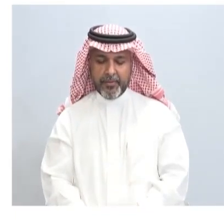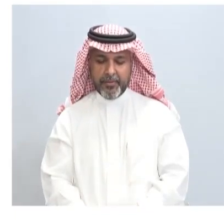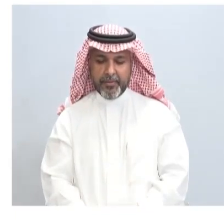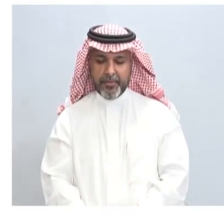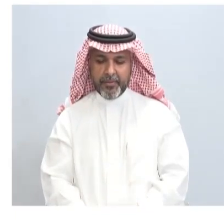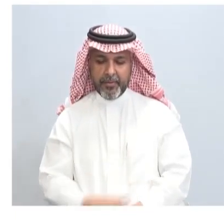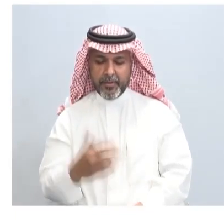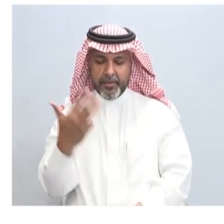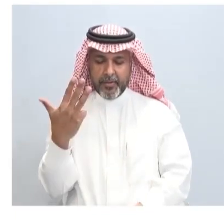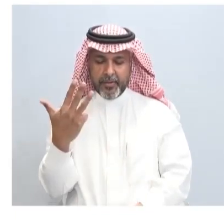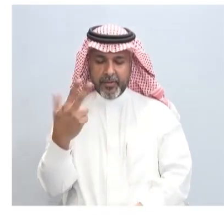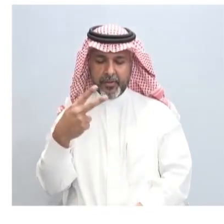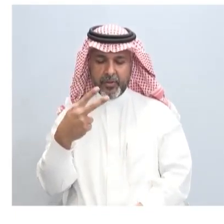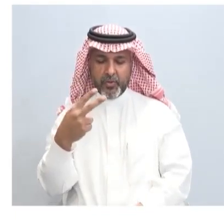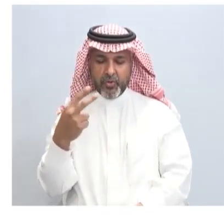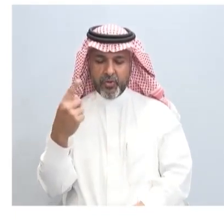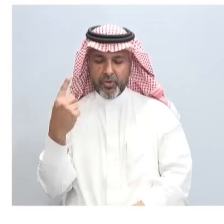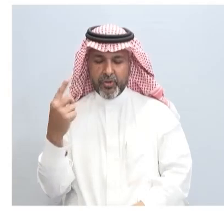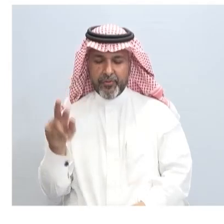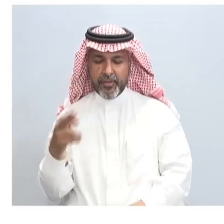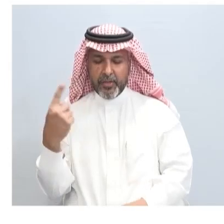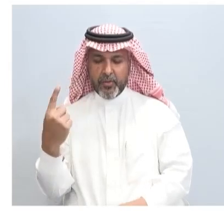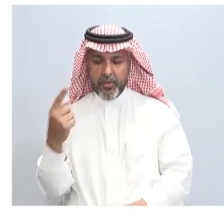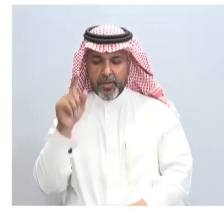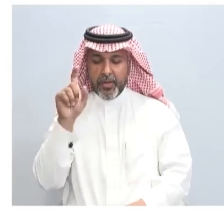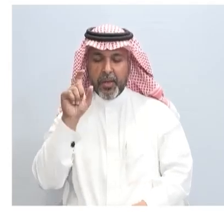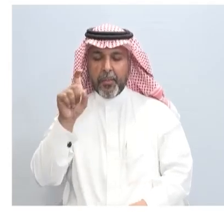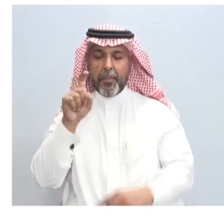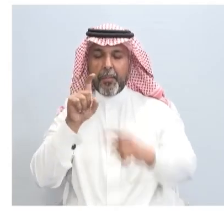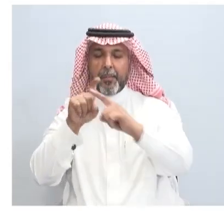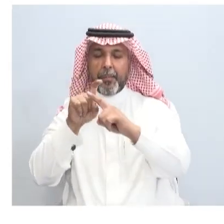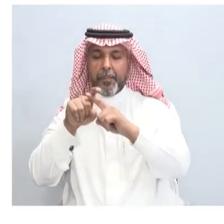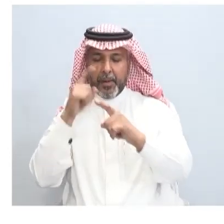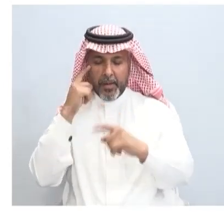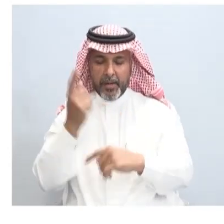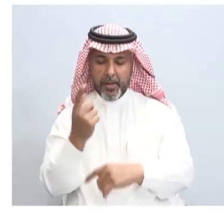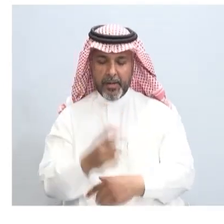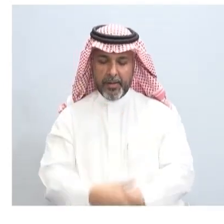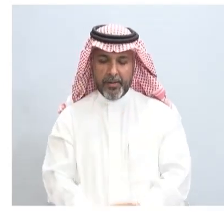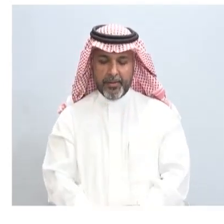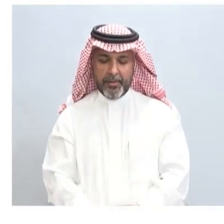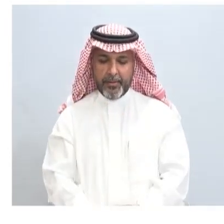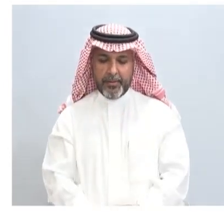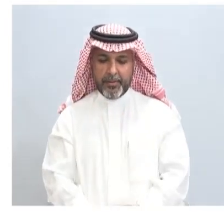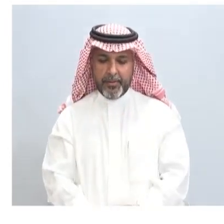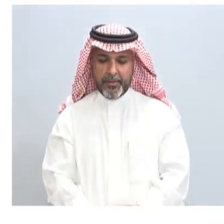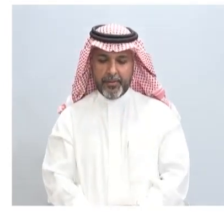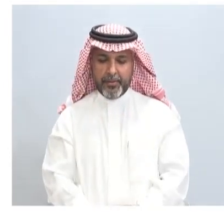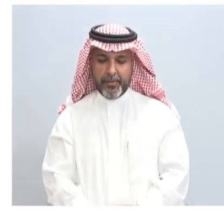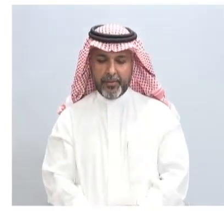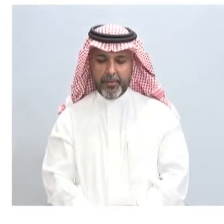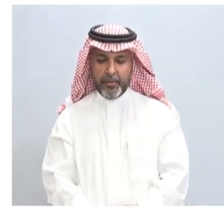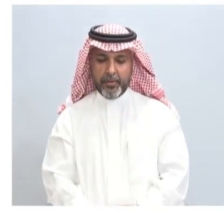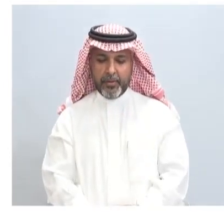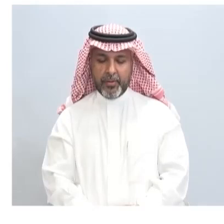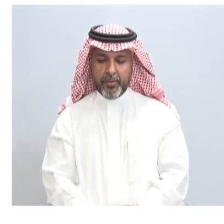تساوي 29.1 في 100 يعني زي ما تقول تدني الفاصله وحدتين علىشان يكون